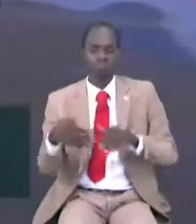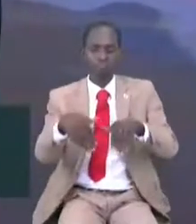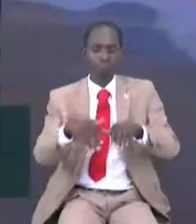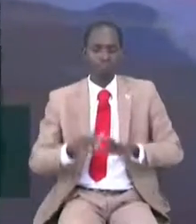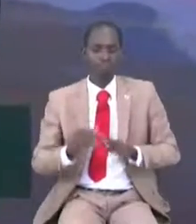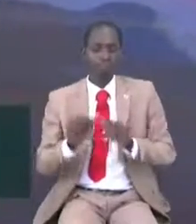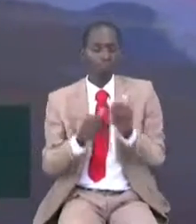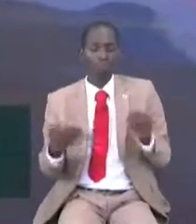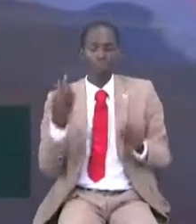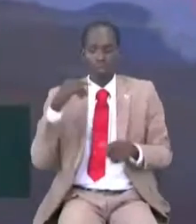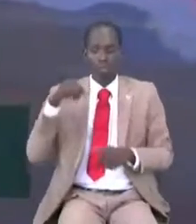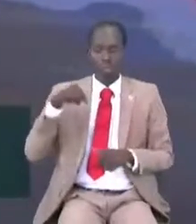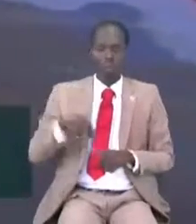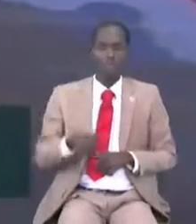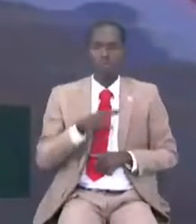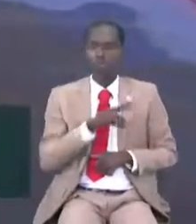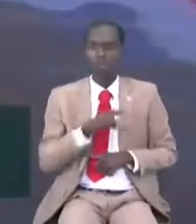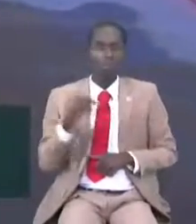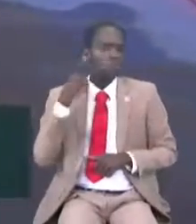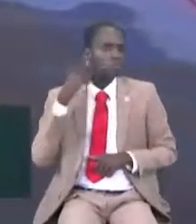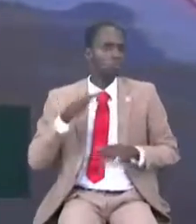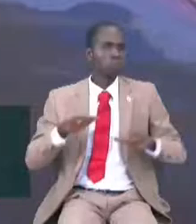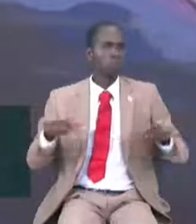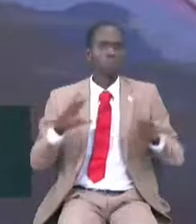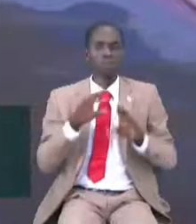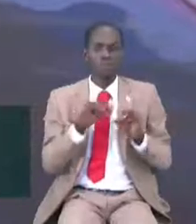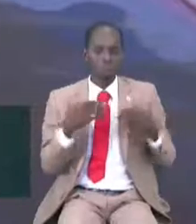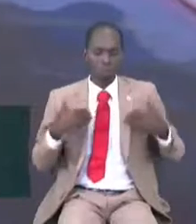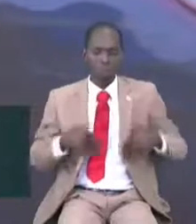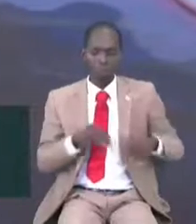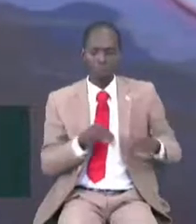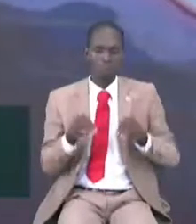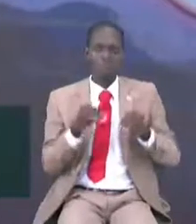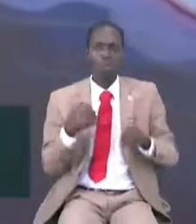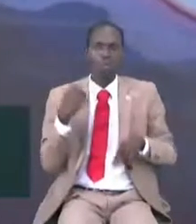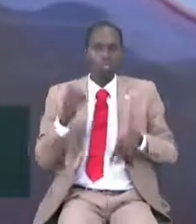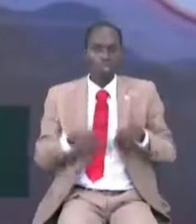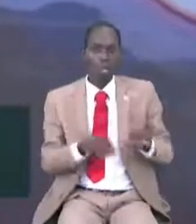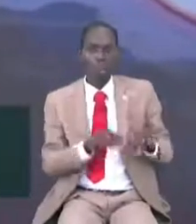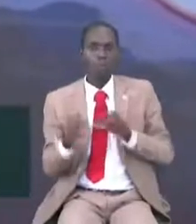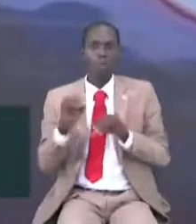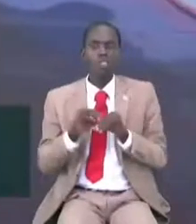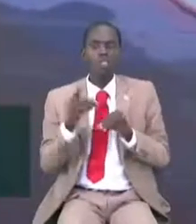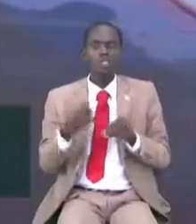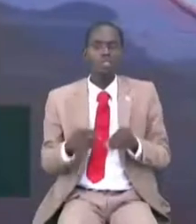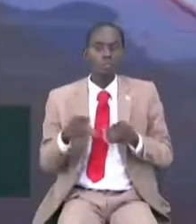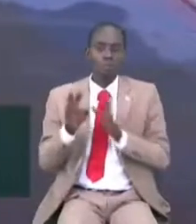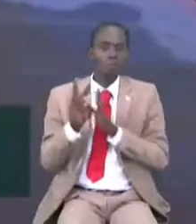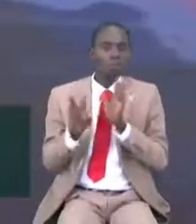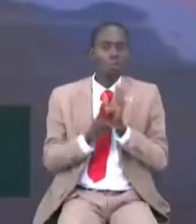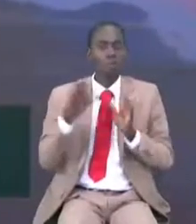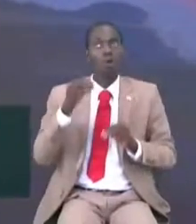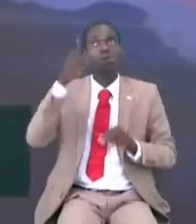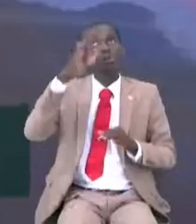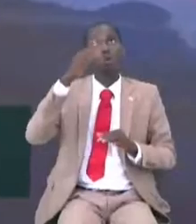mouvement. On ne peut pas aller à la direction de la volonté de Dieu parce que nous sommes morts. Maintenant, le Christ, l'esprit de